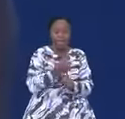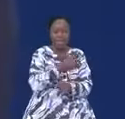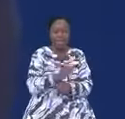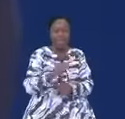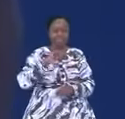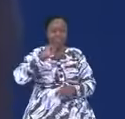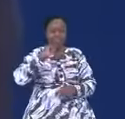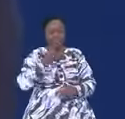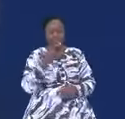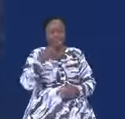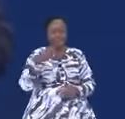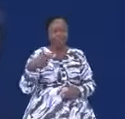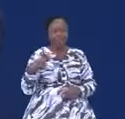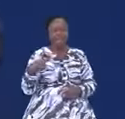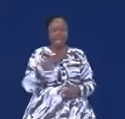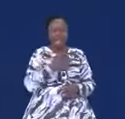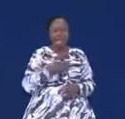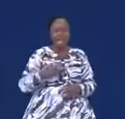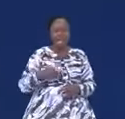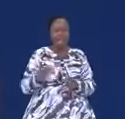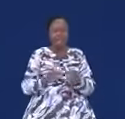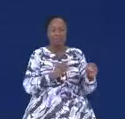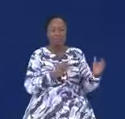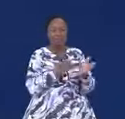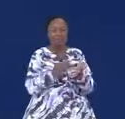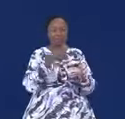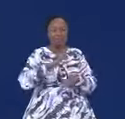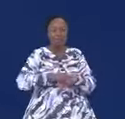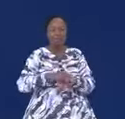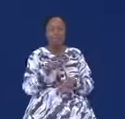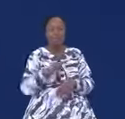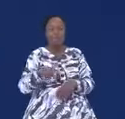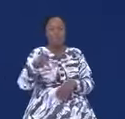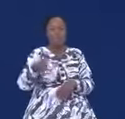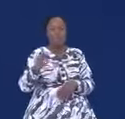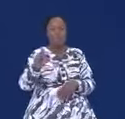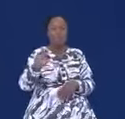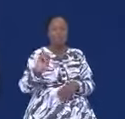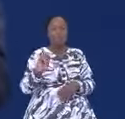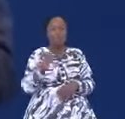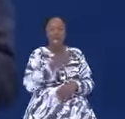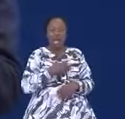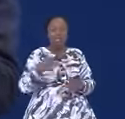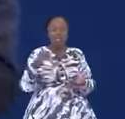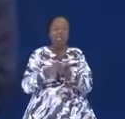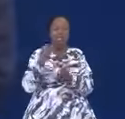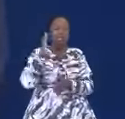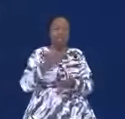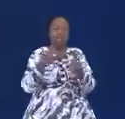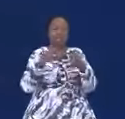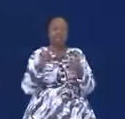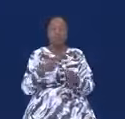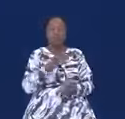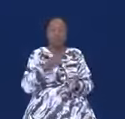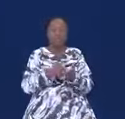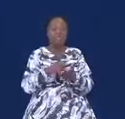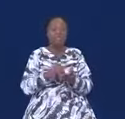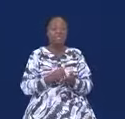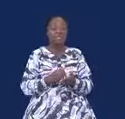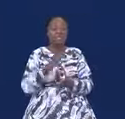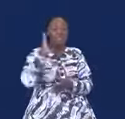le sus une perche quiconque aura été mordue ce soir